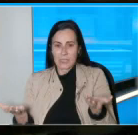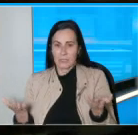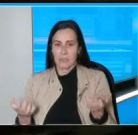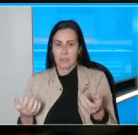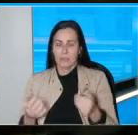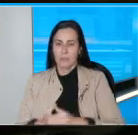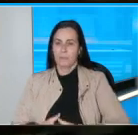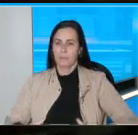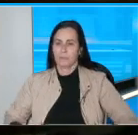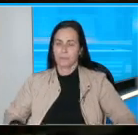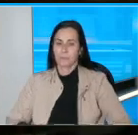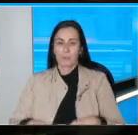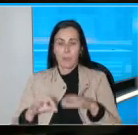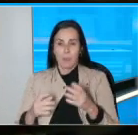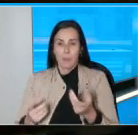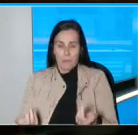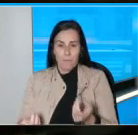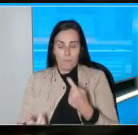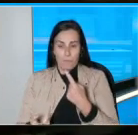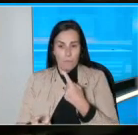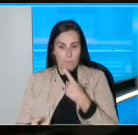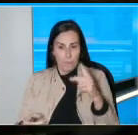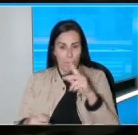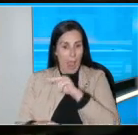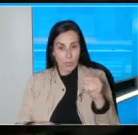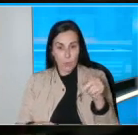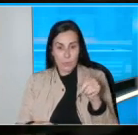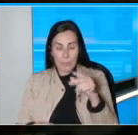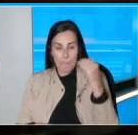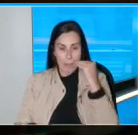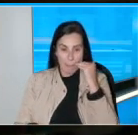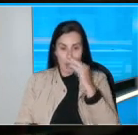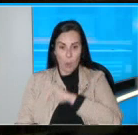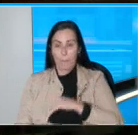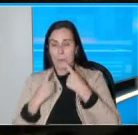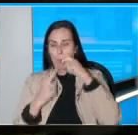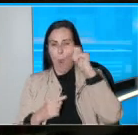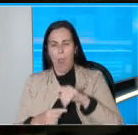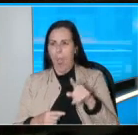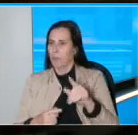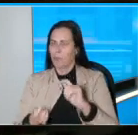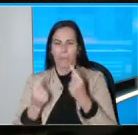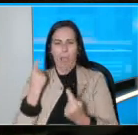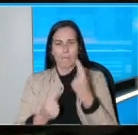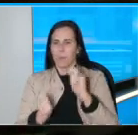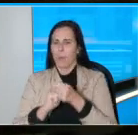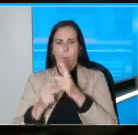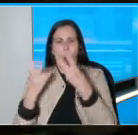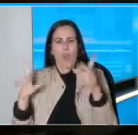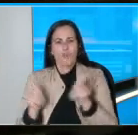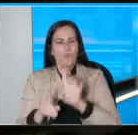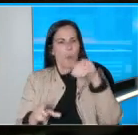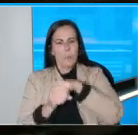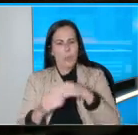כאשר בעצם מדברים עליו ועל עתיד המדינה שלו. אז איך אתה מסביר את זה? איך הוא הפך להיות משחקן שמנהל